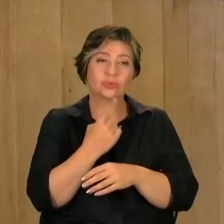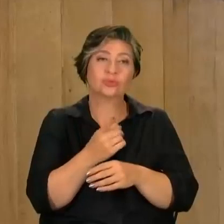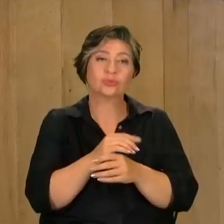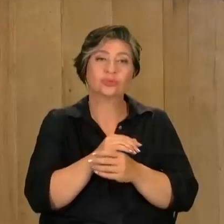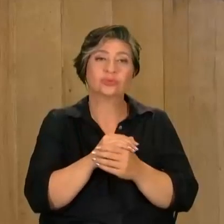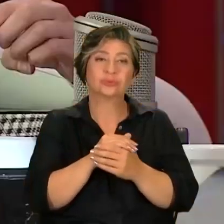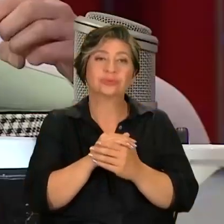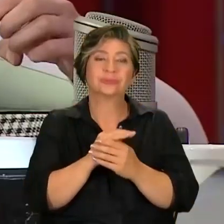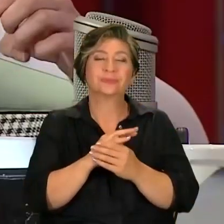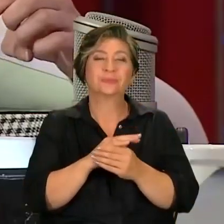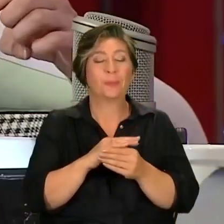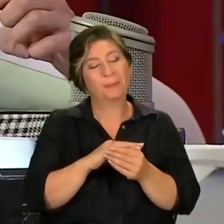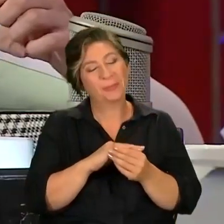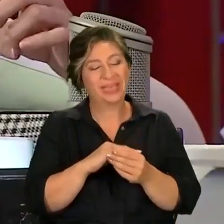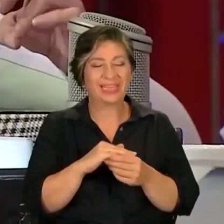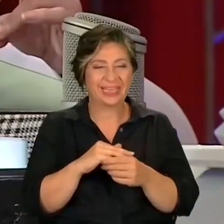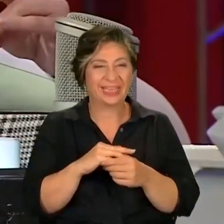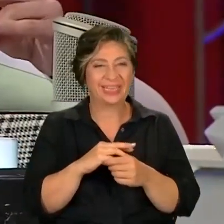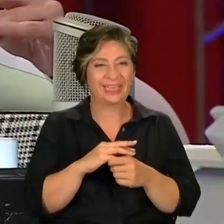söylüyorsun. Okey. Peki.